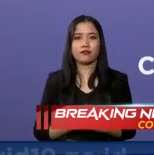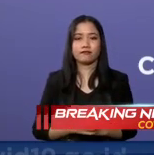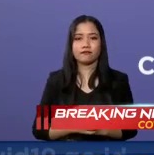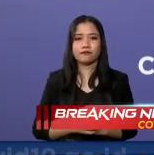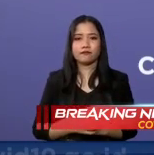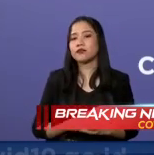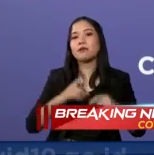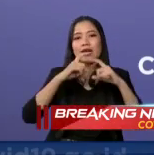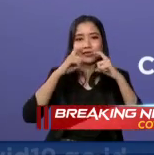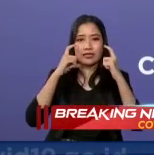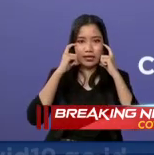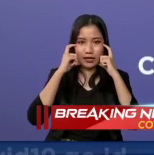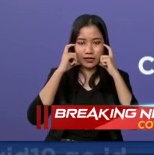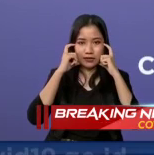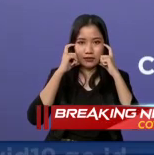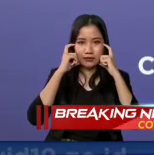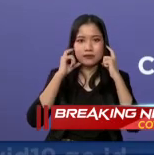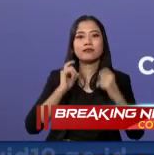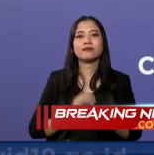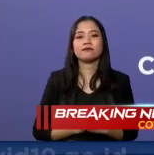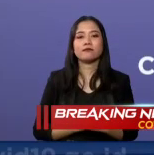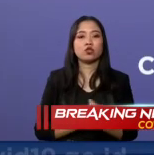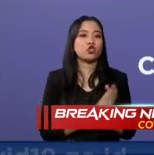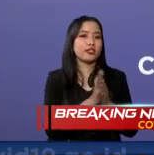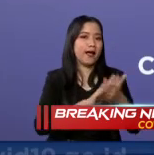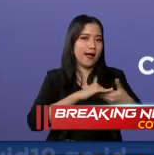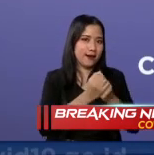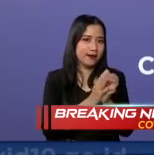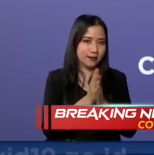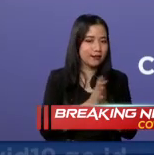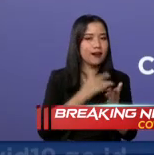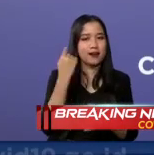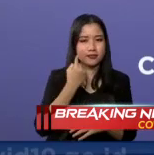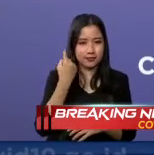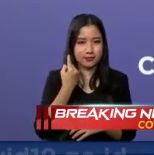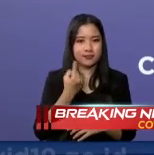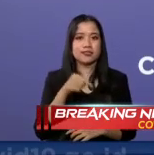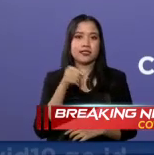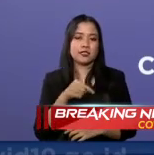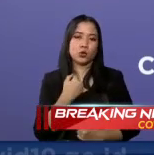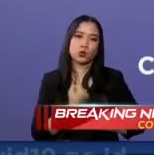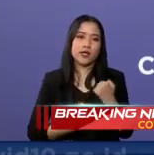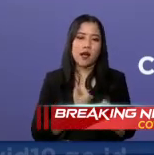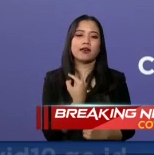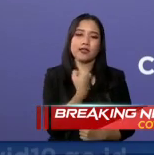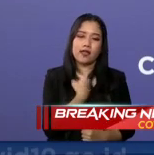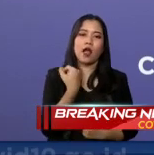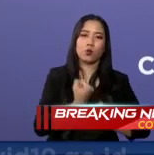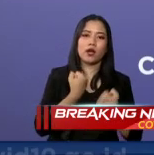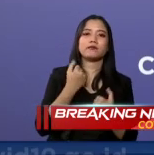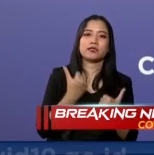menggunakan masker dan kemudian rajin mencuci tangan karena inilah upaya yang bisa kita lakukan